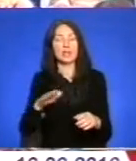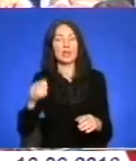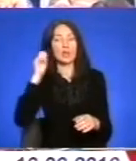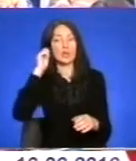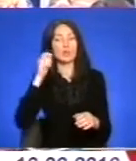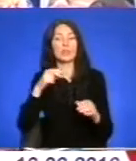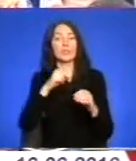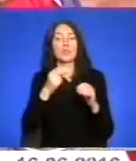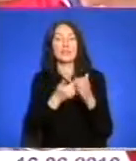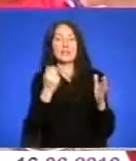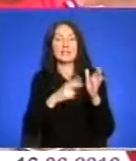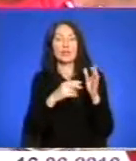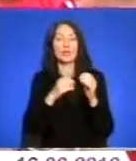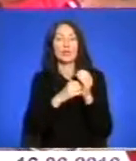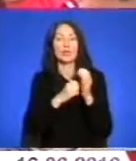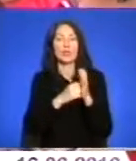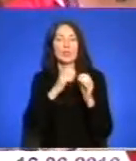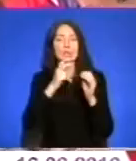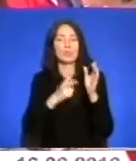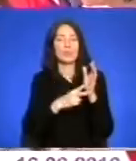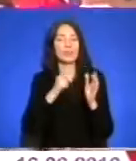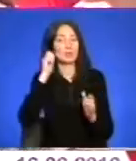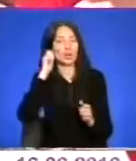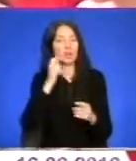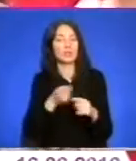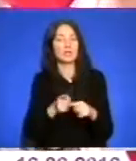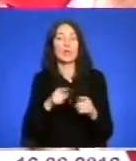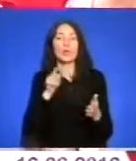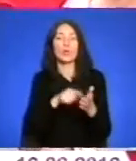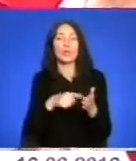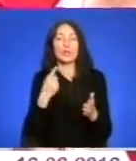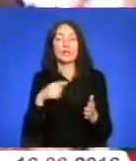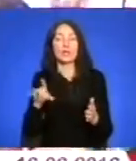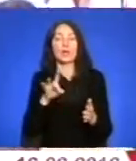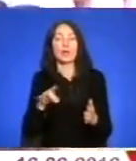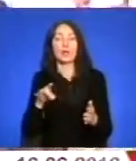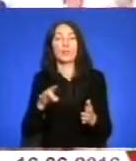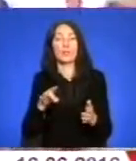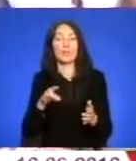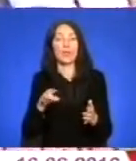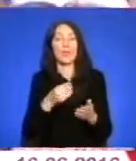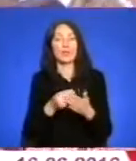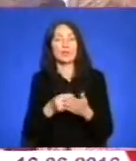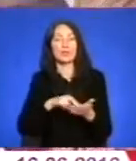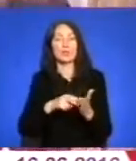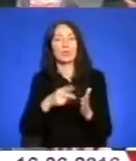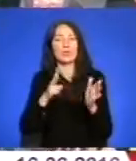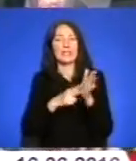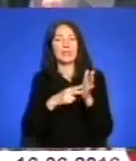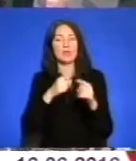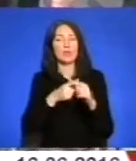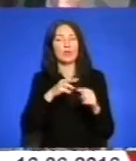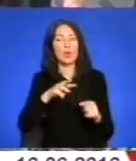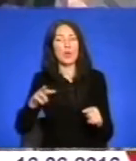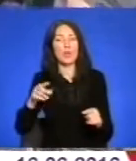до 17 років. З цією метою в обласному та місцевих бюджетах заплановано 7,5 мільйонів гривень. Це на